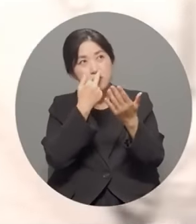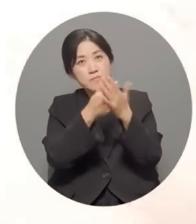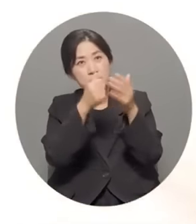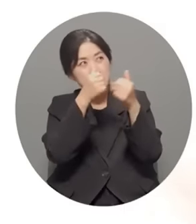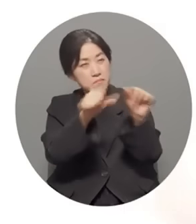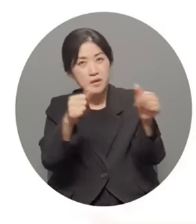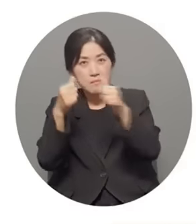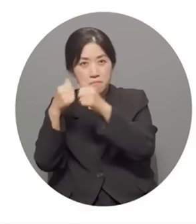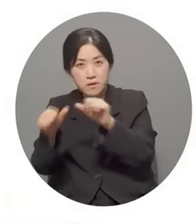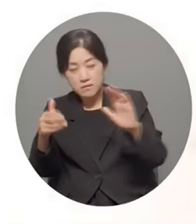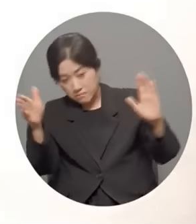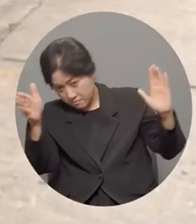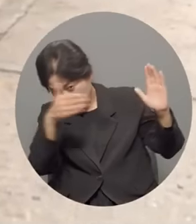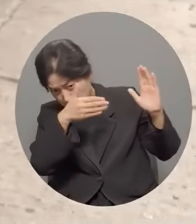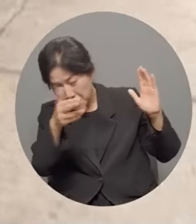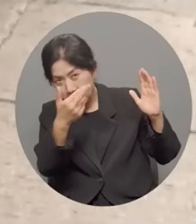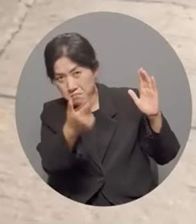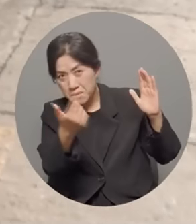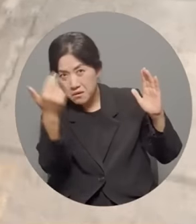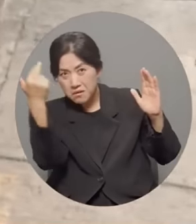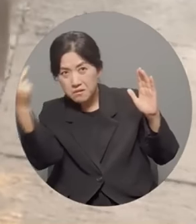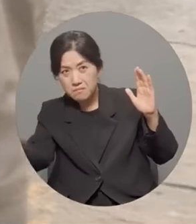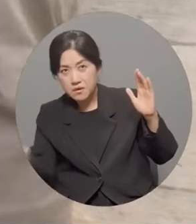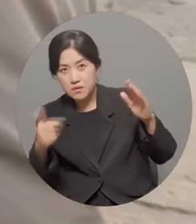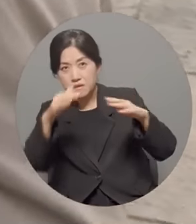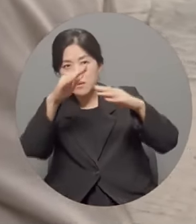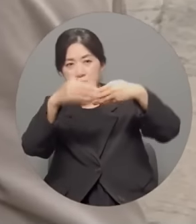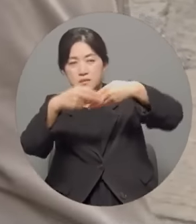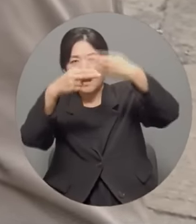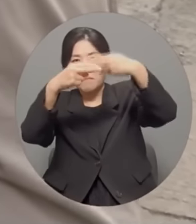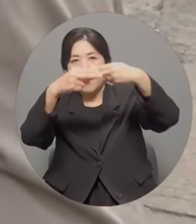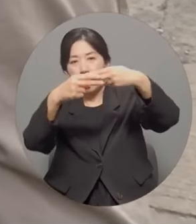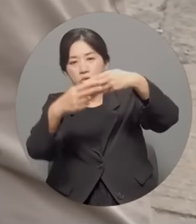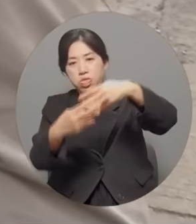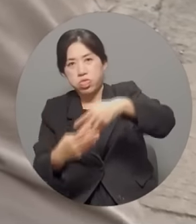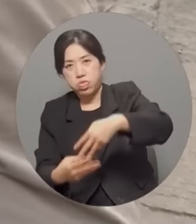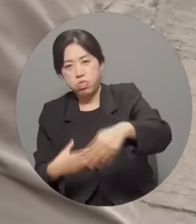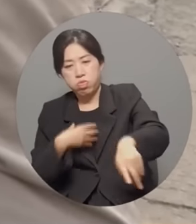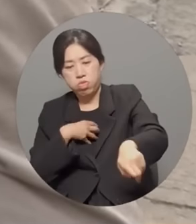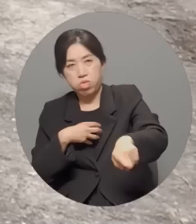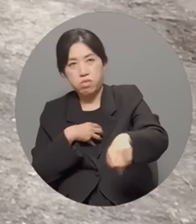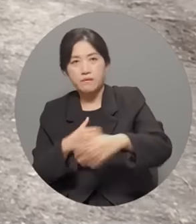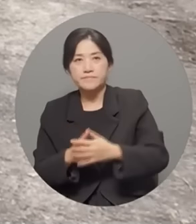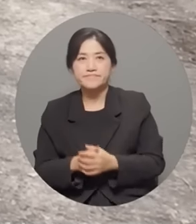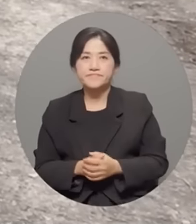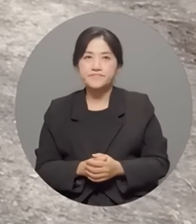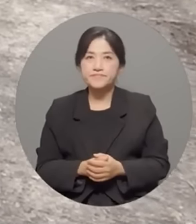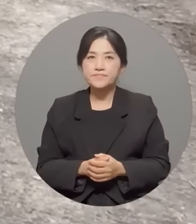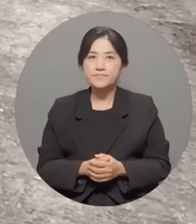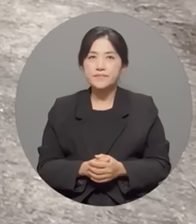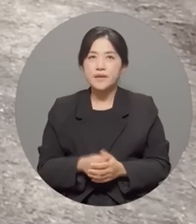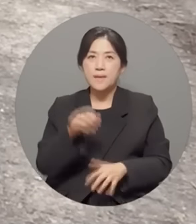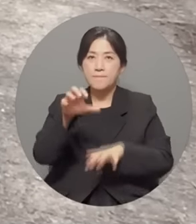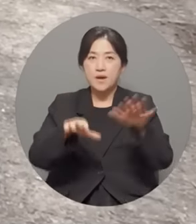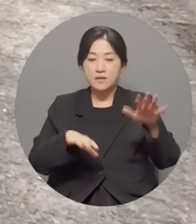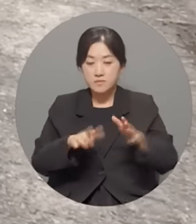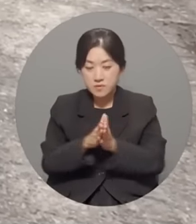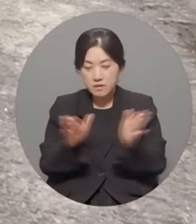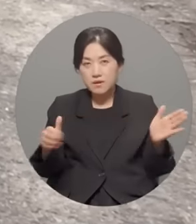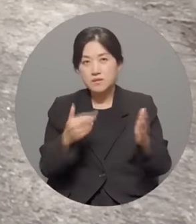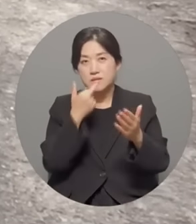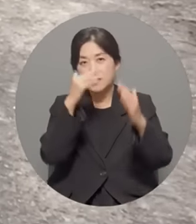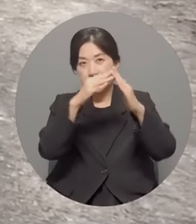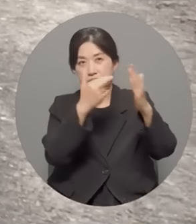사이로 텅 빈 내부가 훤히 보이고 담벼락은 위태롭게 무너져 내렸습니다. 마을 초입에 있는 한